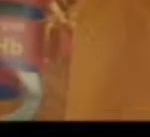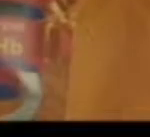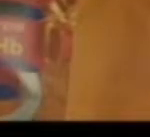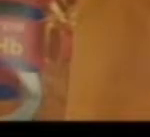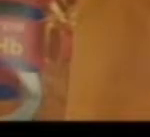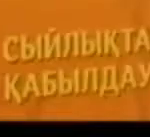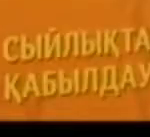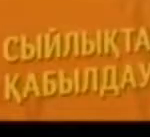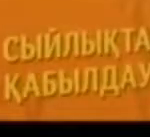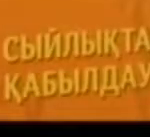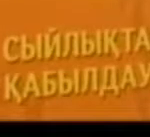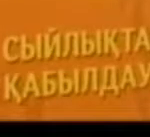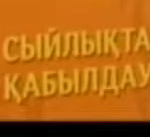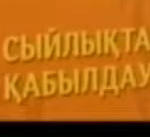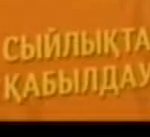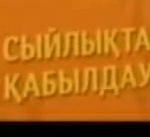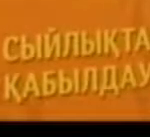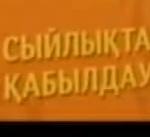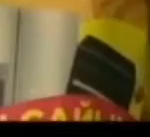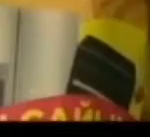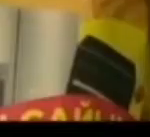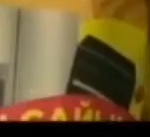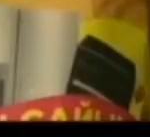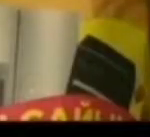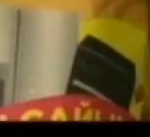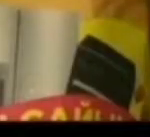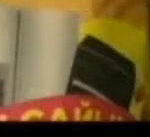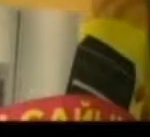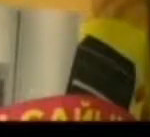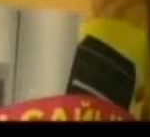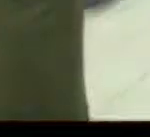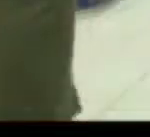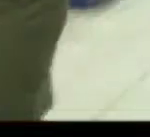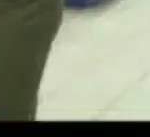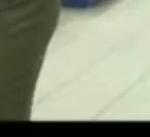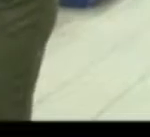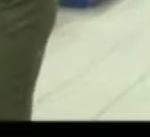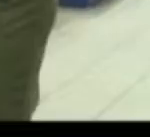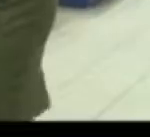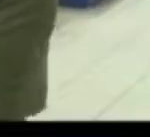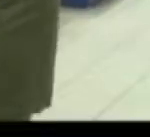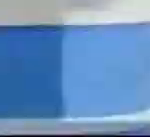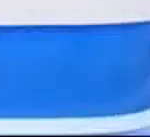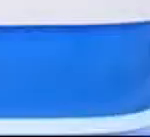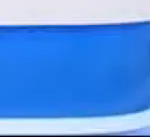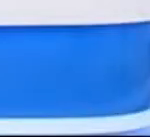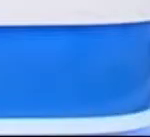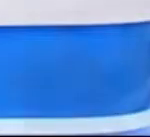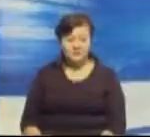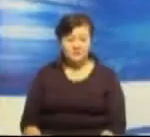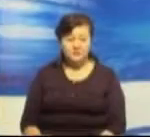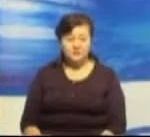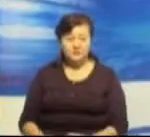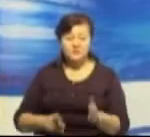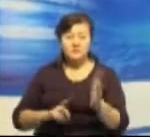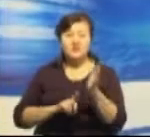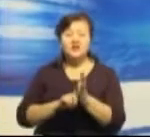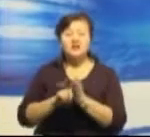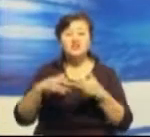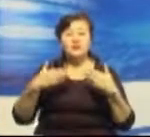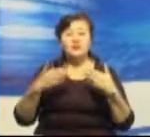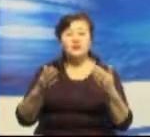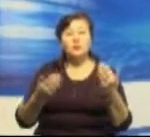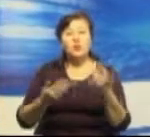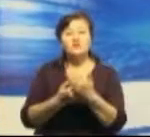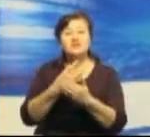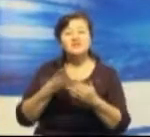Торговая марка МакТи дарит подарки. Среди победителей специальной промо-акции есть и семичане. И в начале выпуска новости